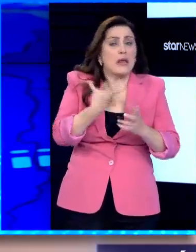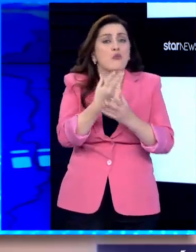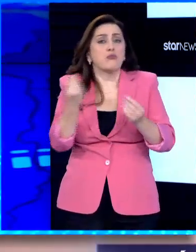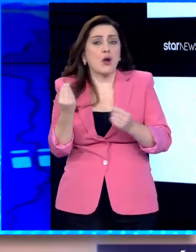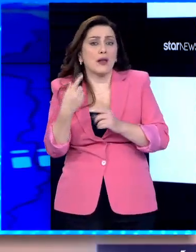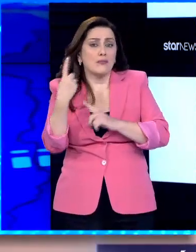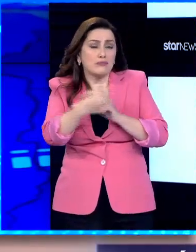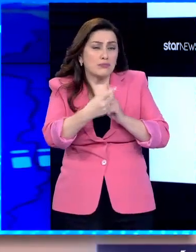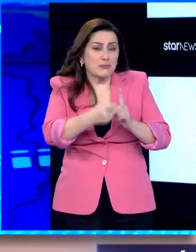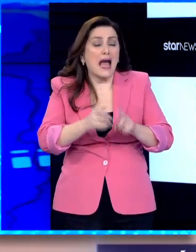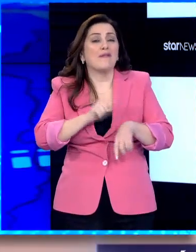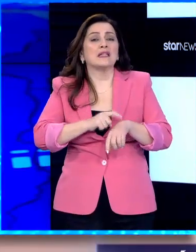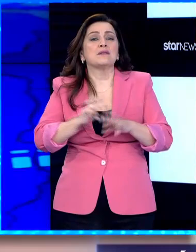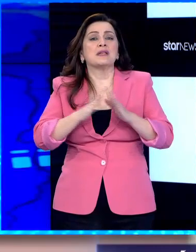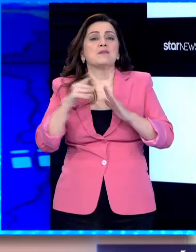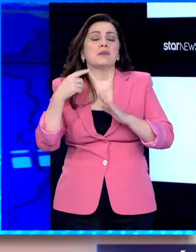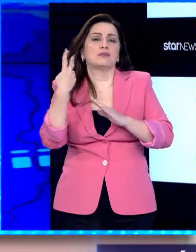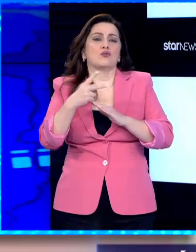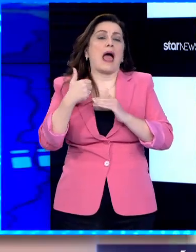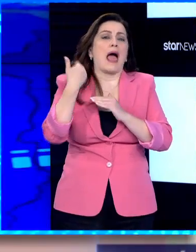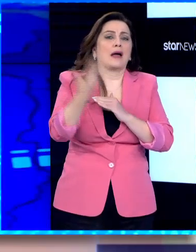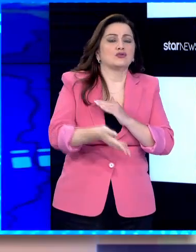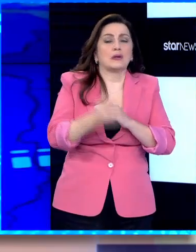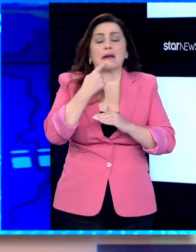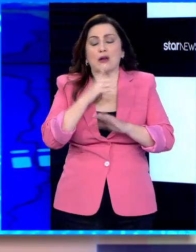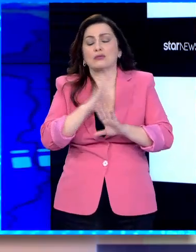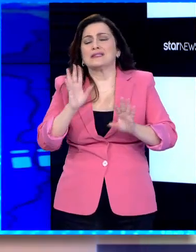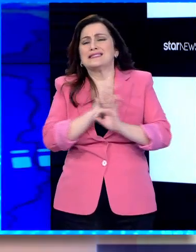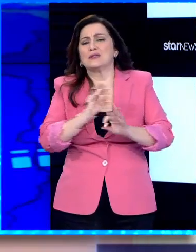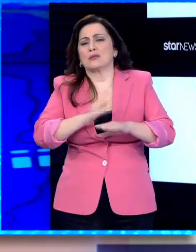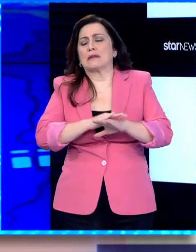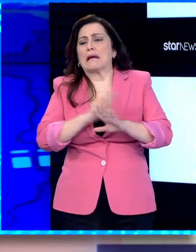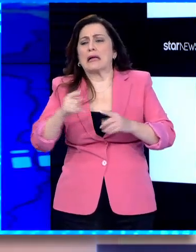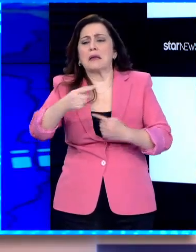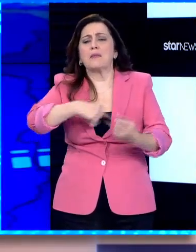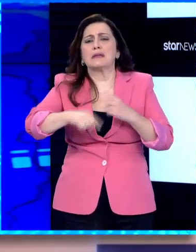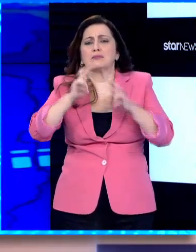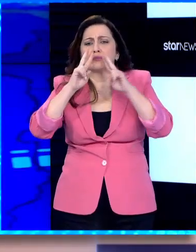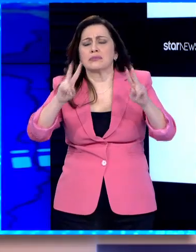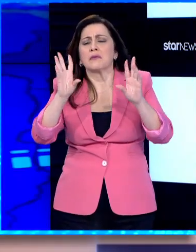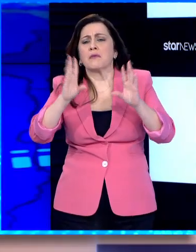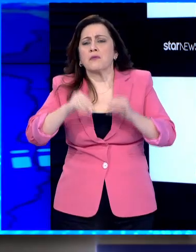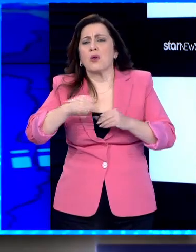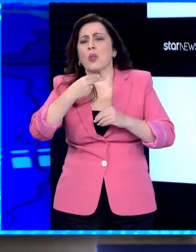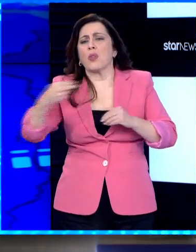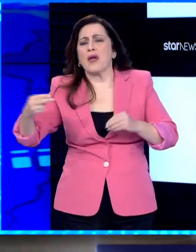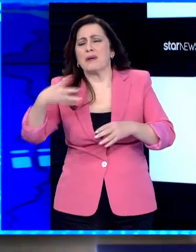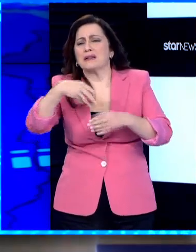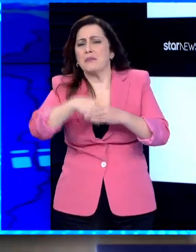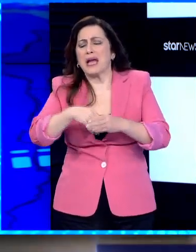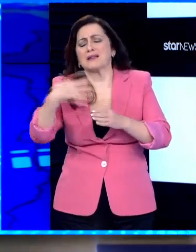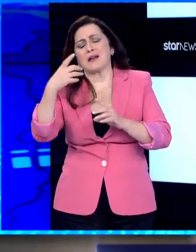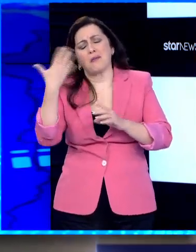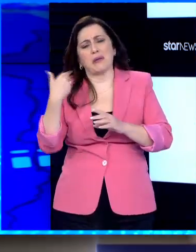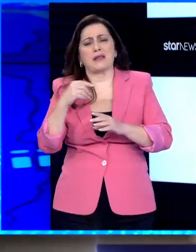γάζωσαν έξω από το σπίτι του, καθώς εκτιμούν πως πίσω από την δολοφονία κρύβεται ξεκαθάρισμα λογαριασμών για ποινικές υποθέσεις, στις οποίες είχε εμπλοκεί